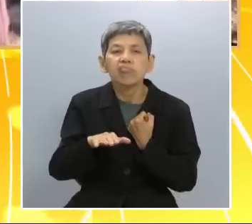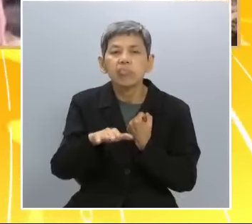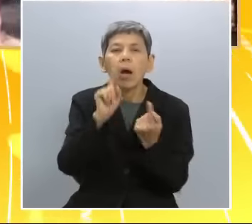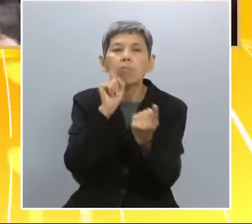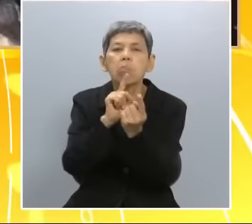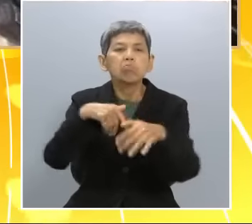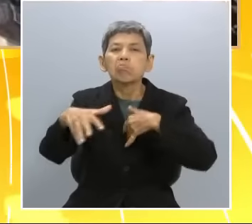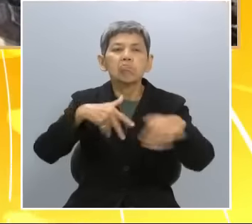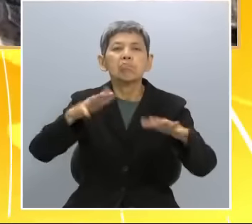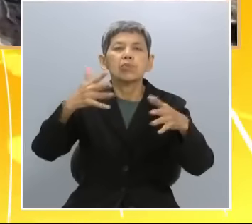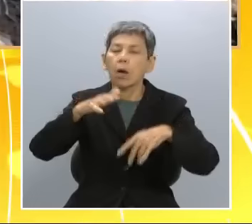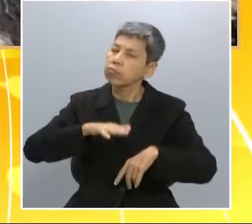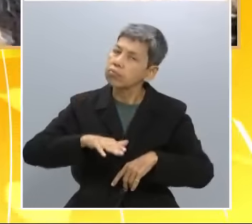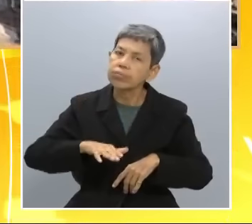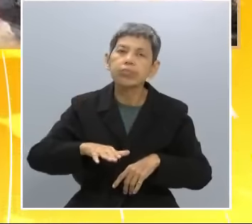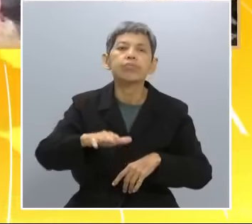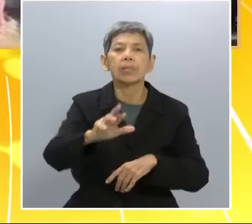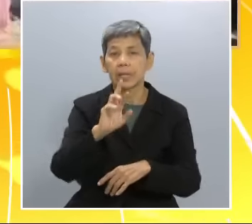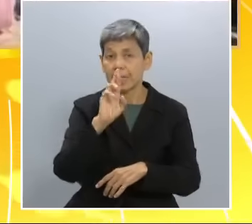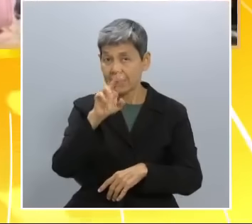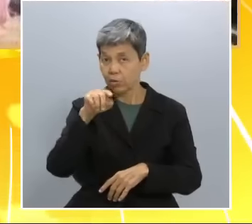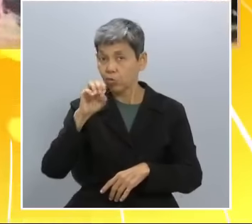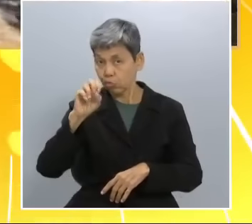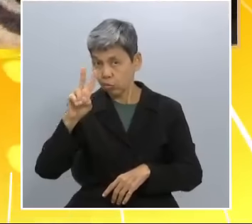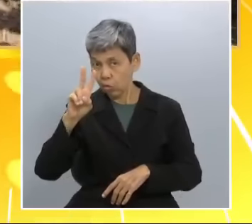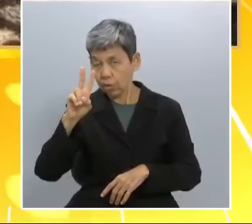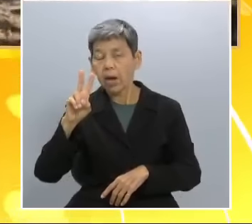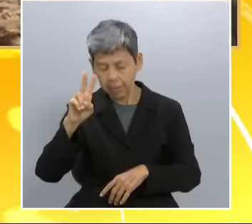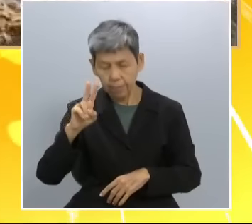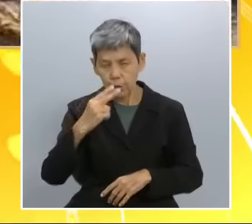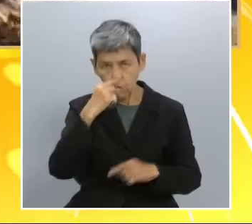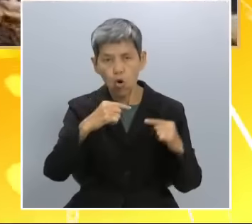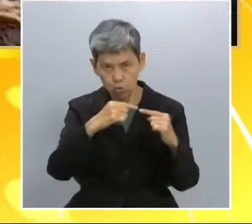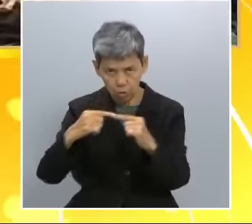ที่ยงกับ2นาทีเรื่องเล่าสาธิตช่วงหน้ากลับมาว่ากันต่อ